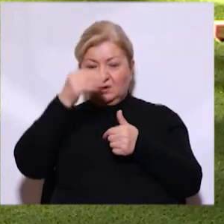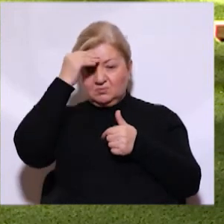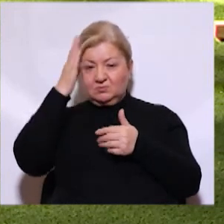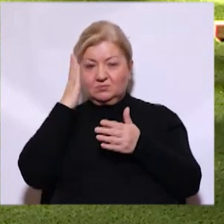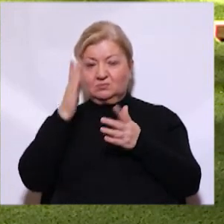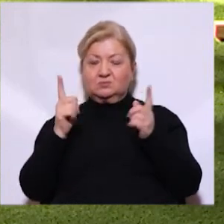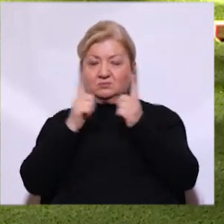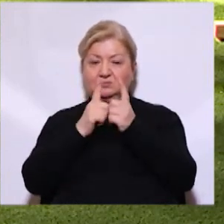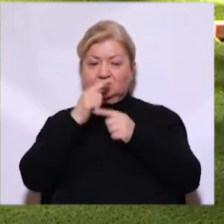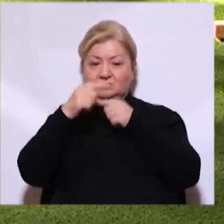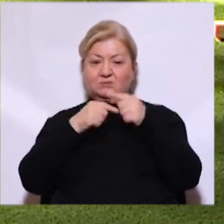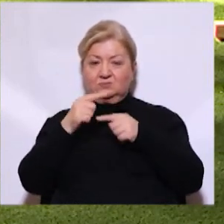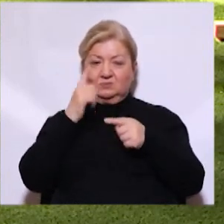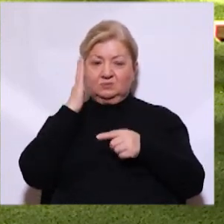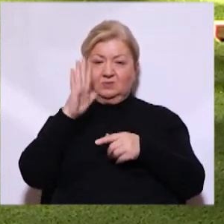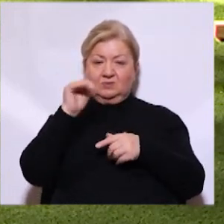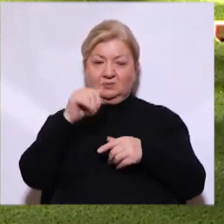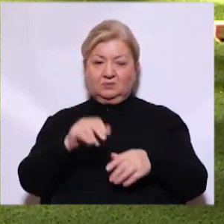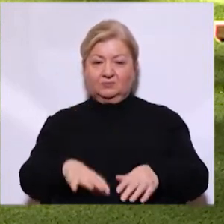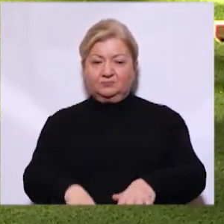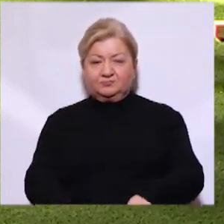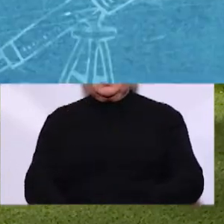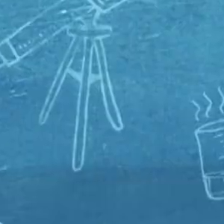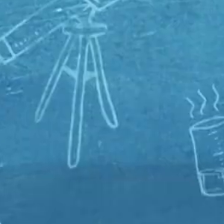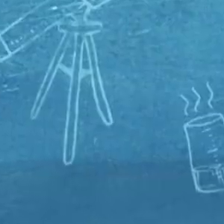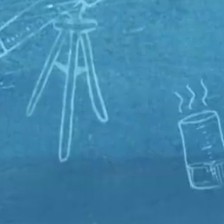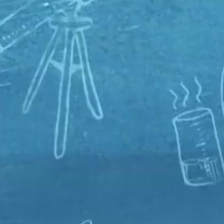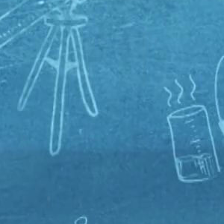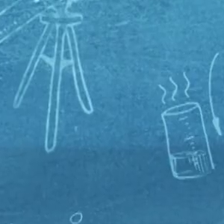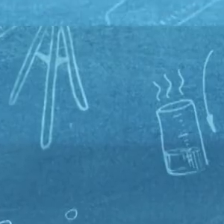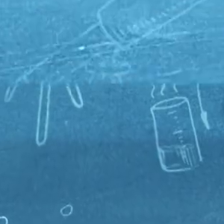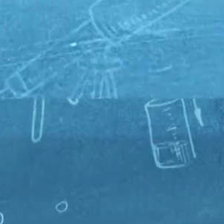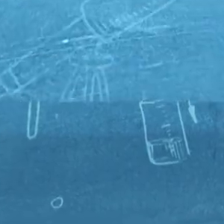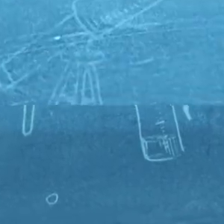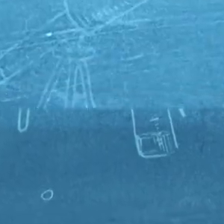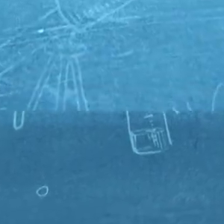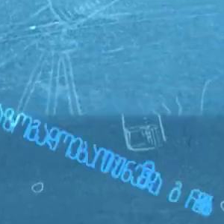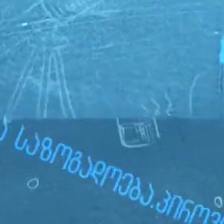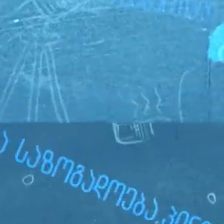იყავით და იმედი მაქვს რომ შევხვდებით მომავალ სემესტრში. ნახვამდის.